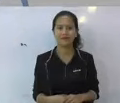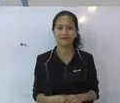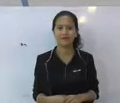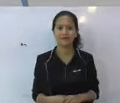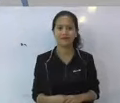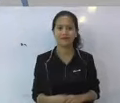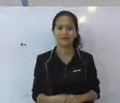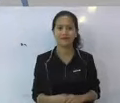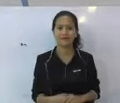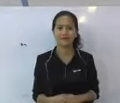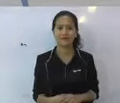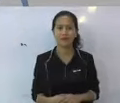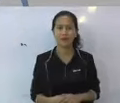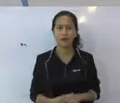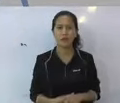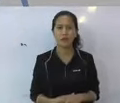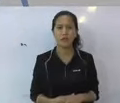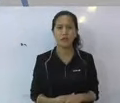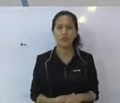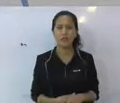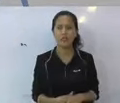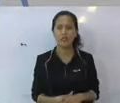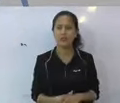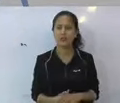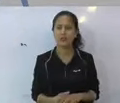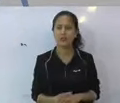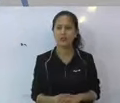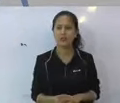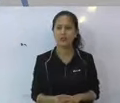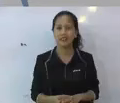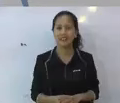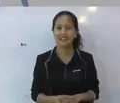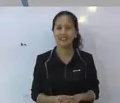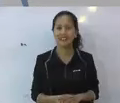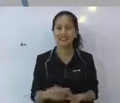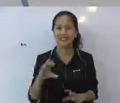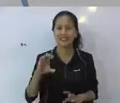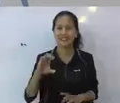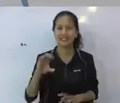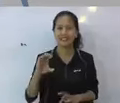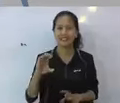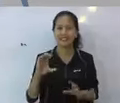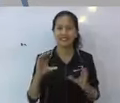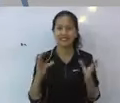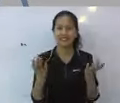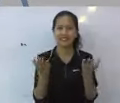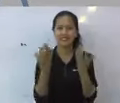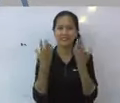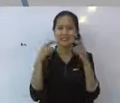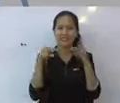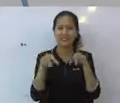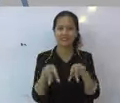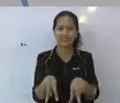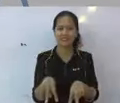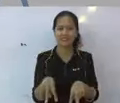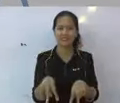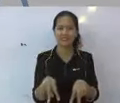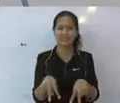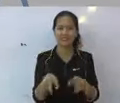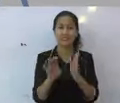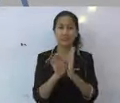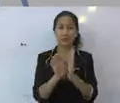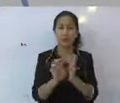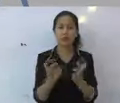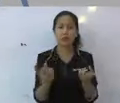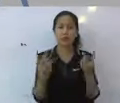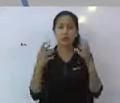eh. Mainit na lugar yun eh. Oo. Kailangan kaya mo nang bumiyahe bago makakuha ng pagkain. Oo. Siguro tama yun, ma'am. Tama yung sinasabi ni Doc Julie. Mga